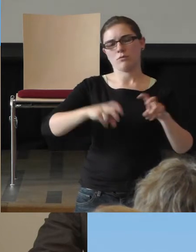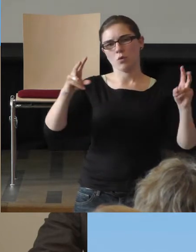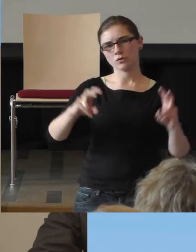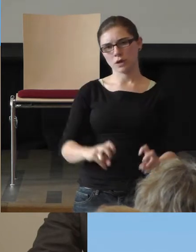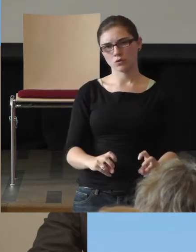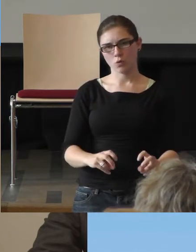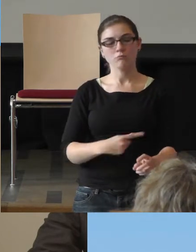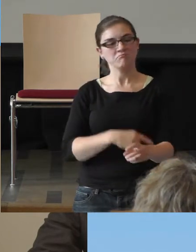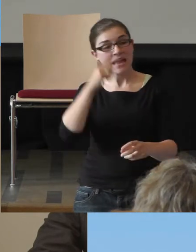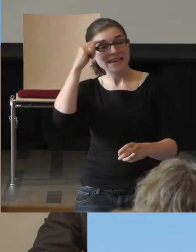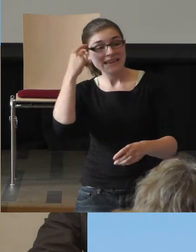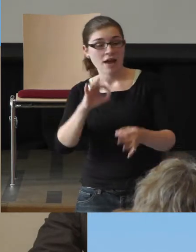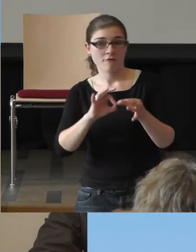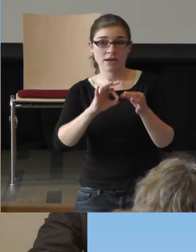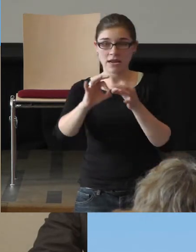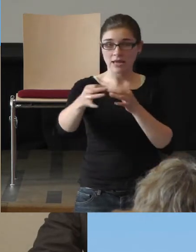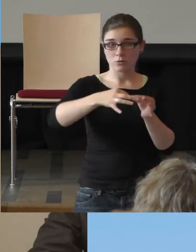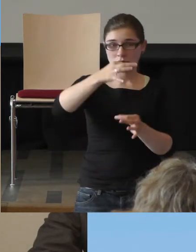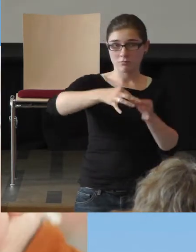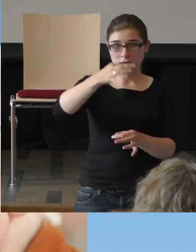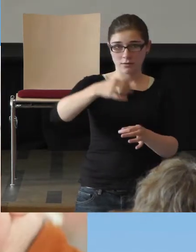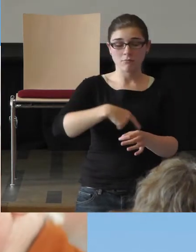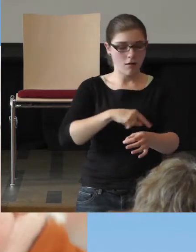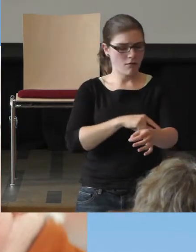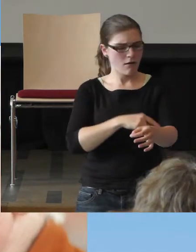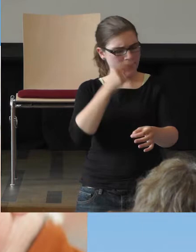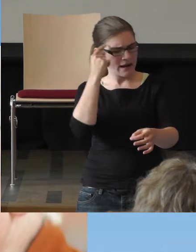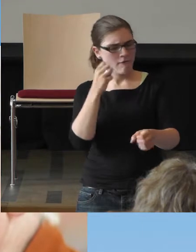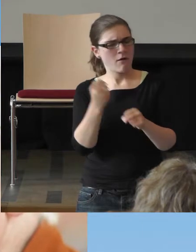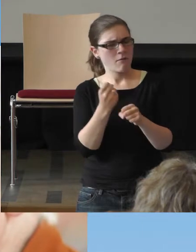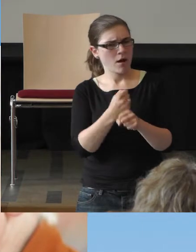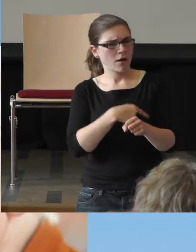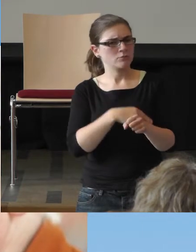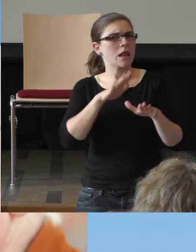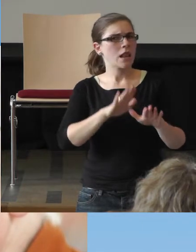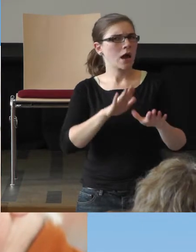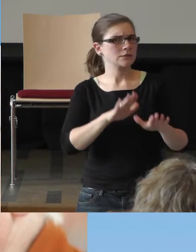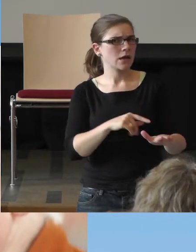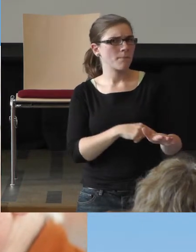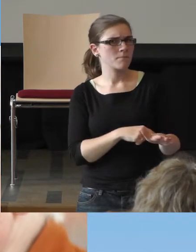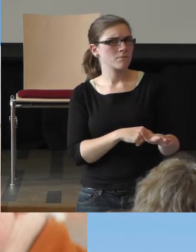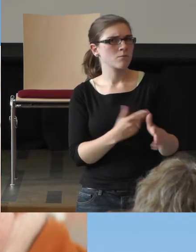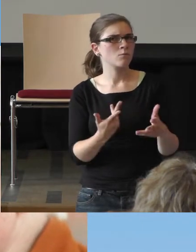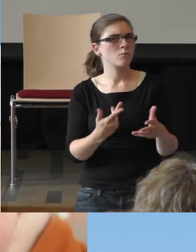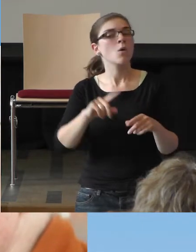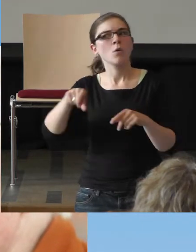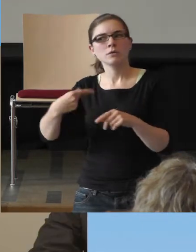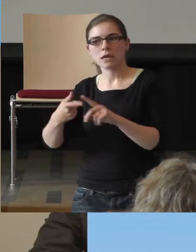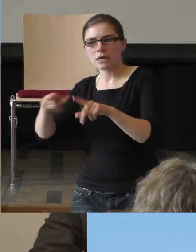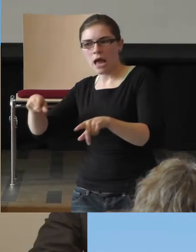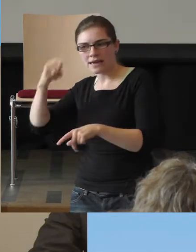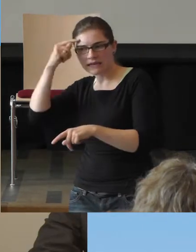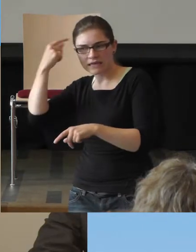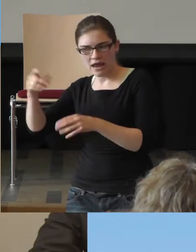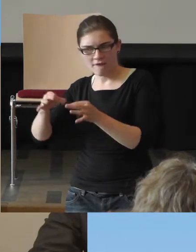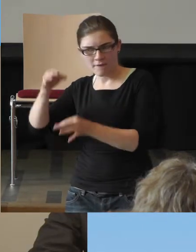Nervenleitungsmessung des einen Nerven mache und die ist ein bisschen verlangsamt und eine Nervenleitungsmessung des